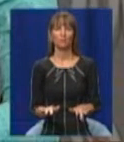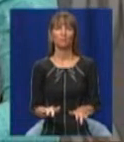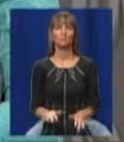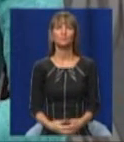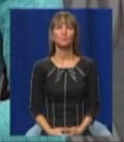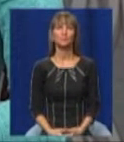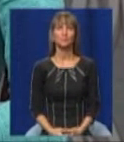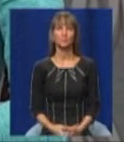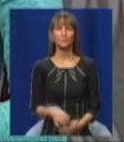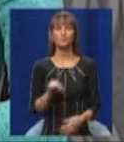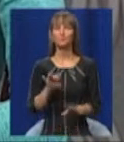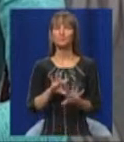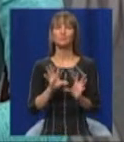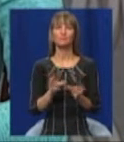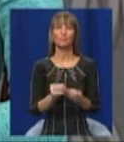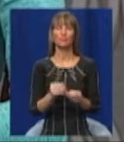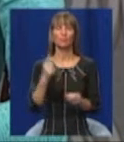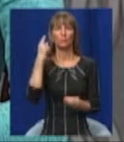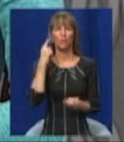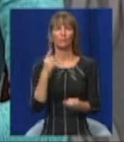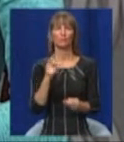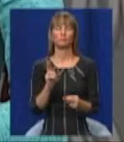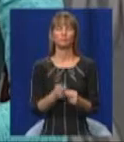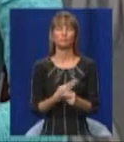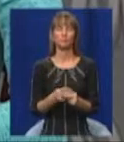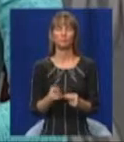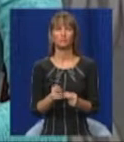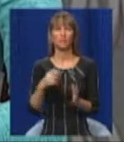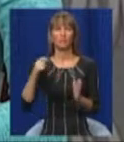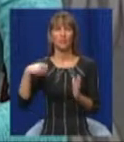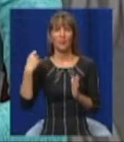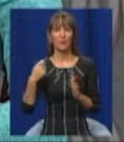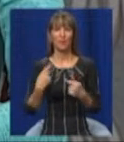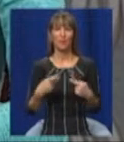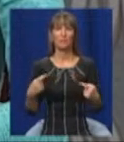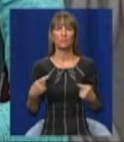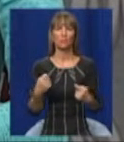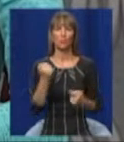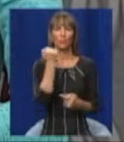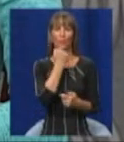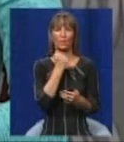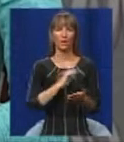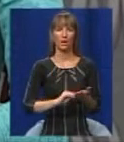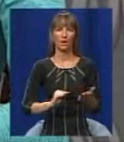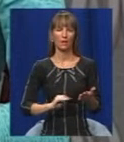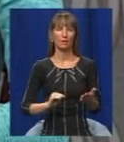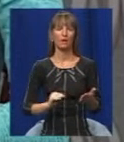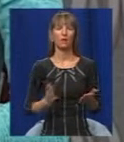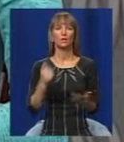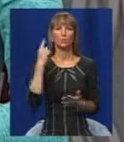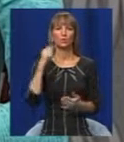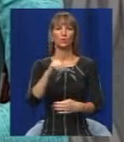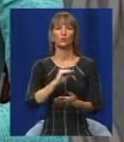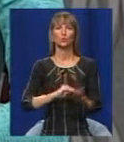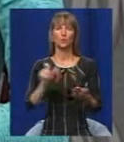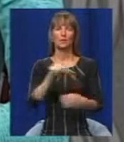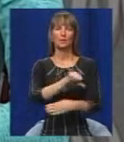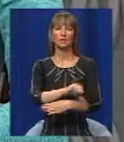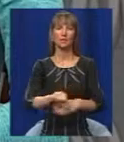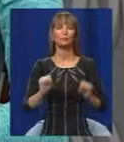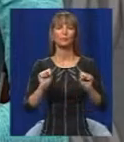взагалі розбиратися в монтажу, да, версії у цьому всіх своїх матеріалів, так? А як ти думаєш, от журналіст за кордоном, от можна якось